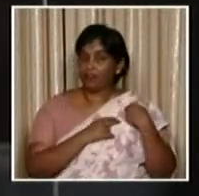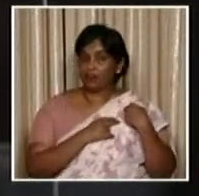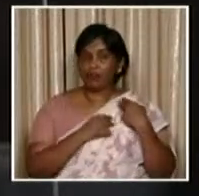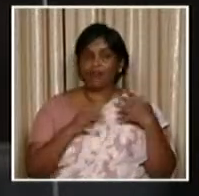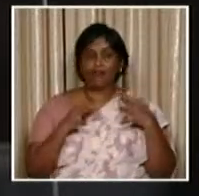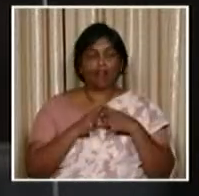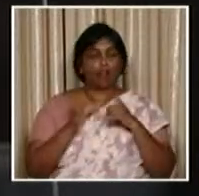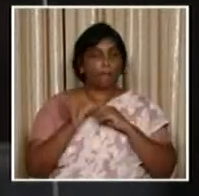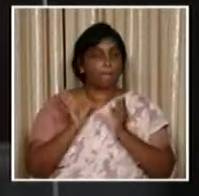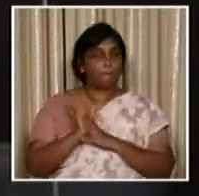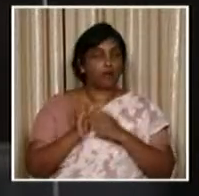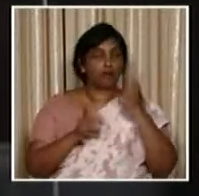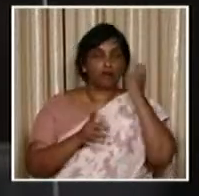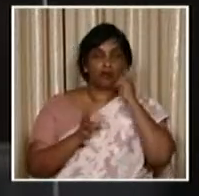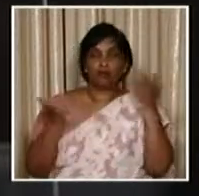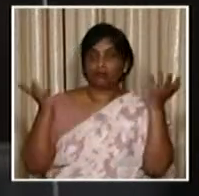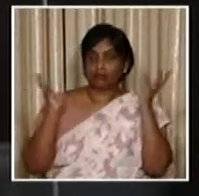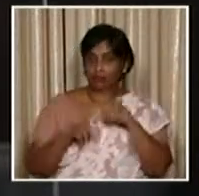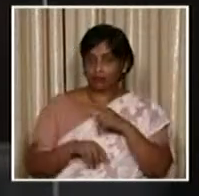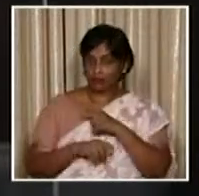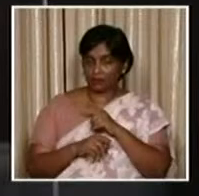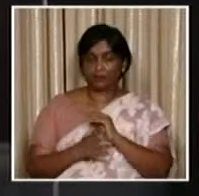Vanatha Villuwa Trastavadi Kandura.